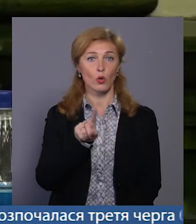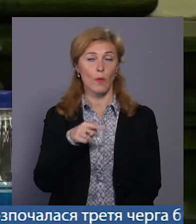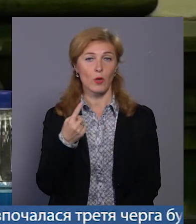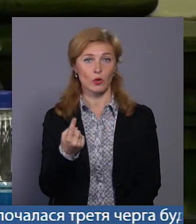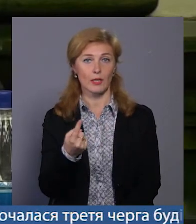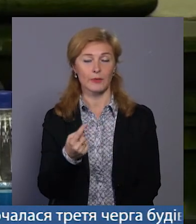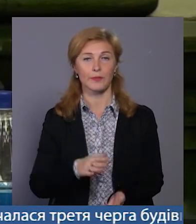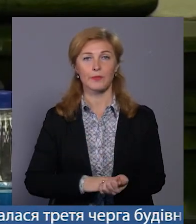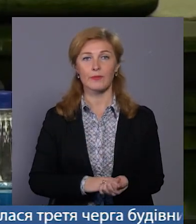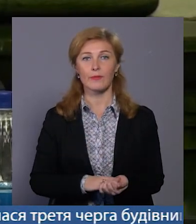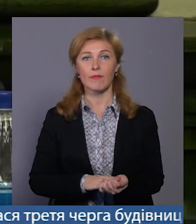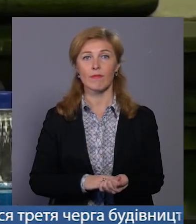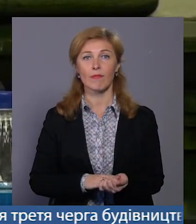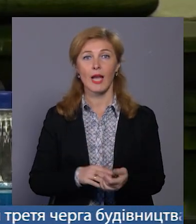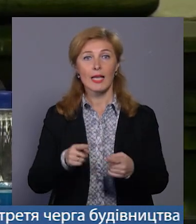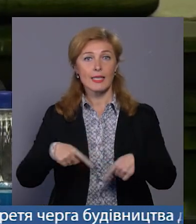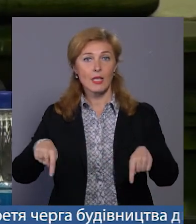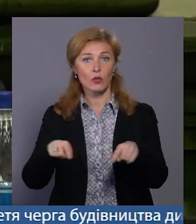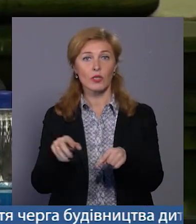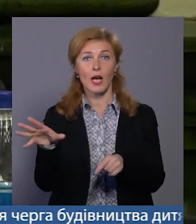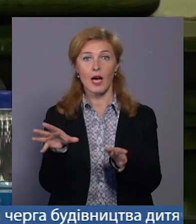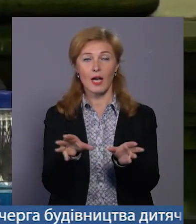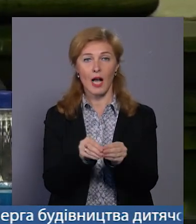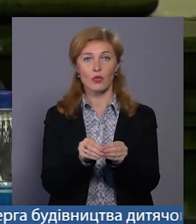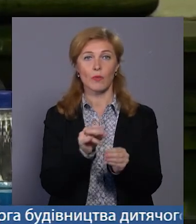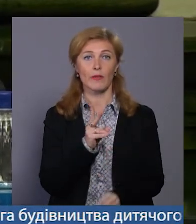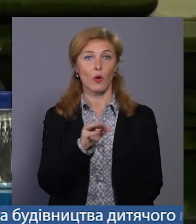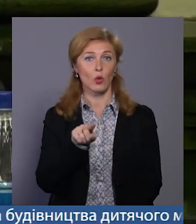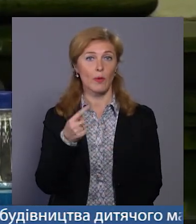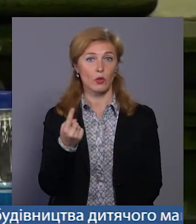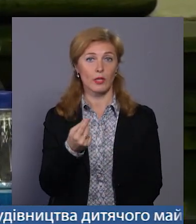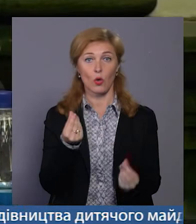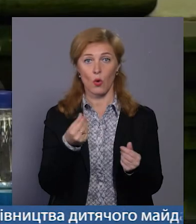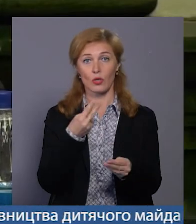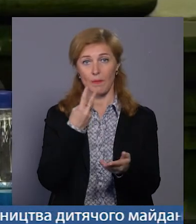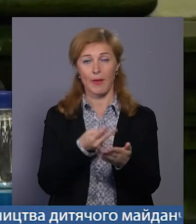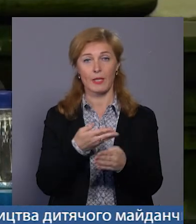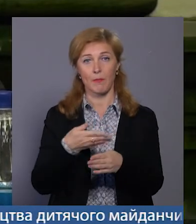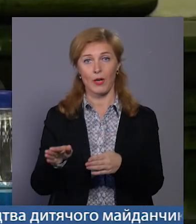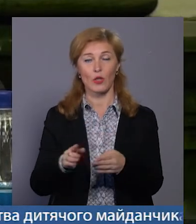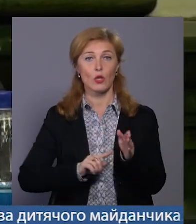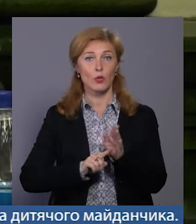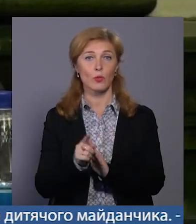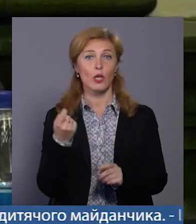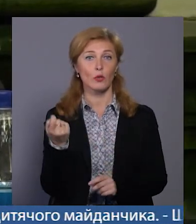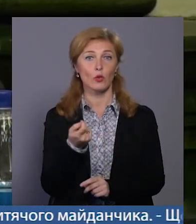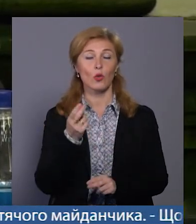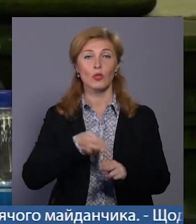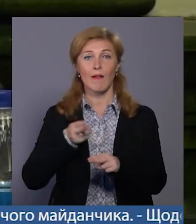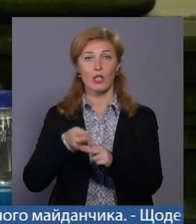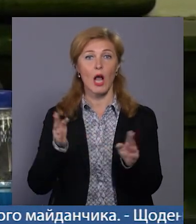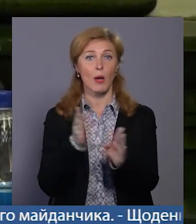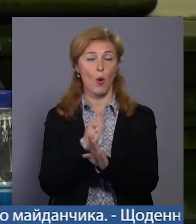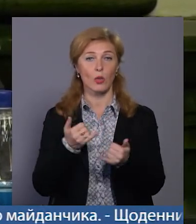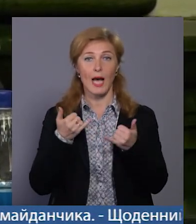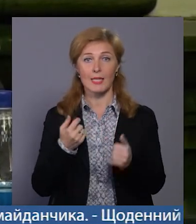суті, закольцювати разом з НВО-1. Кошти на то передбачені. Спочатку трошки заважала погода, ну а